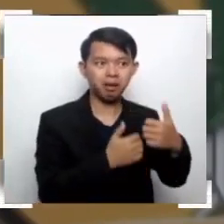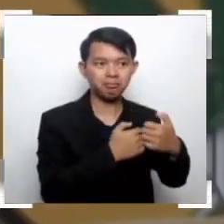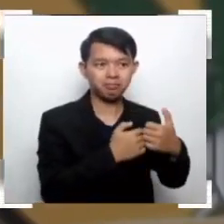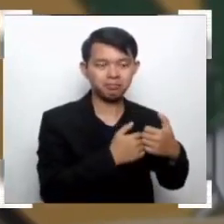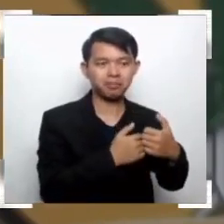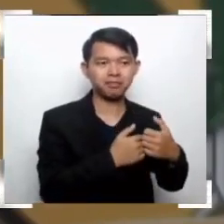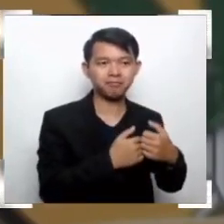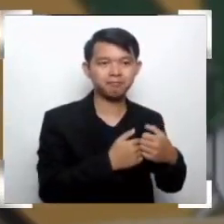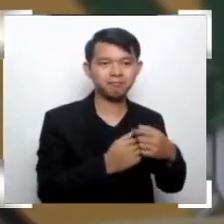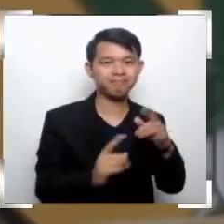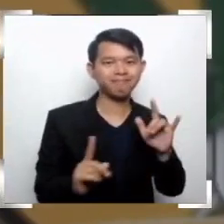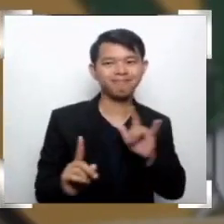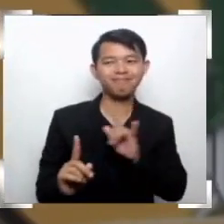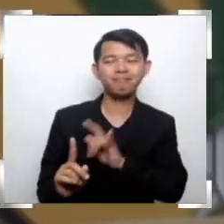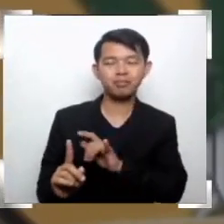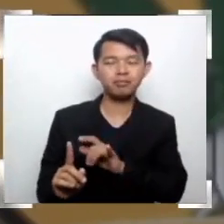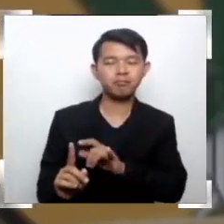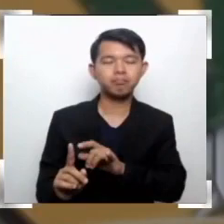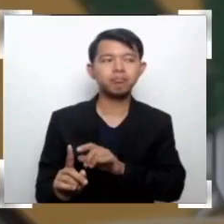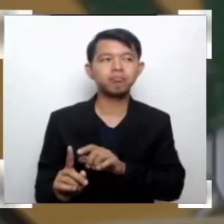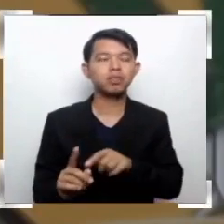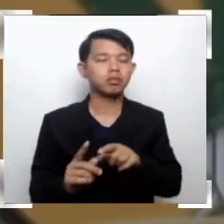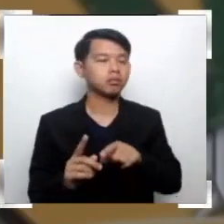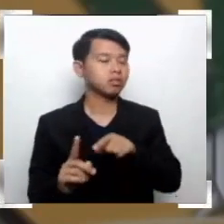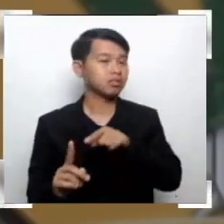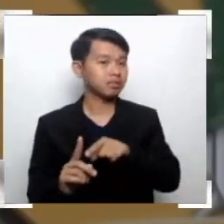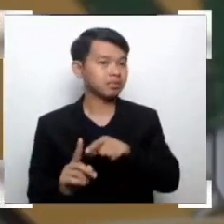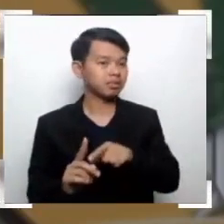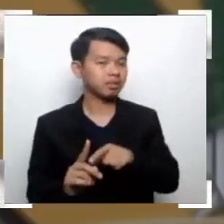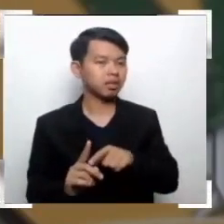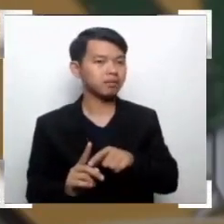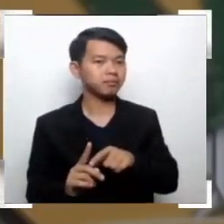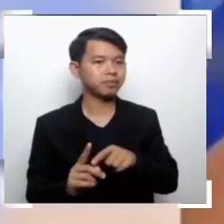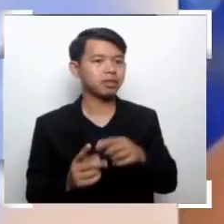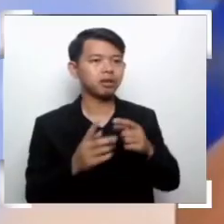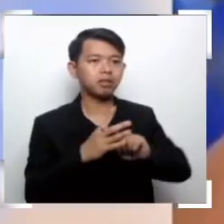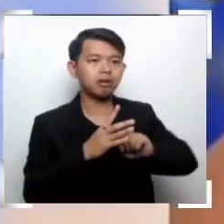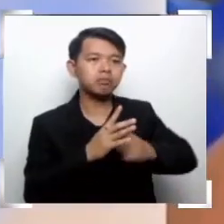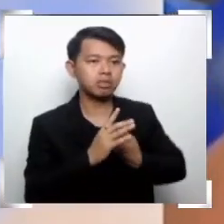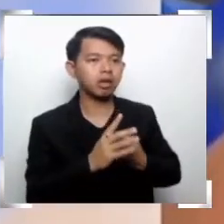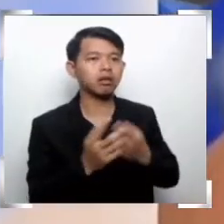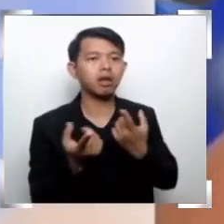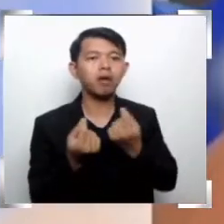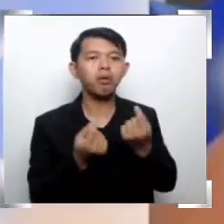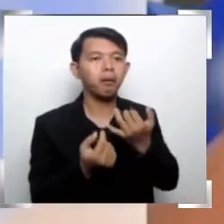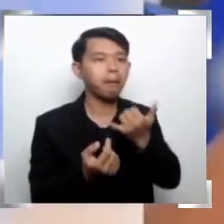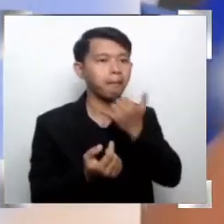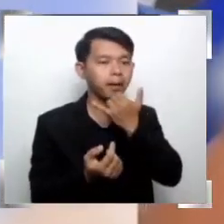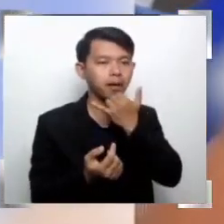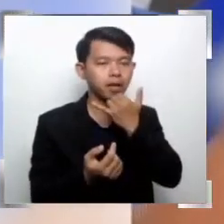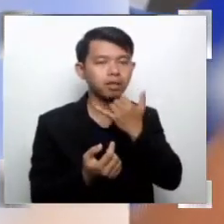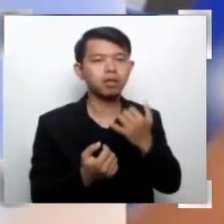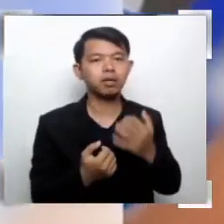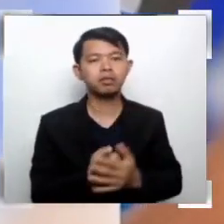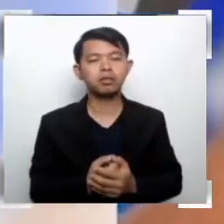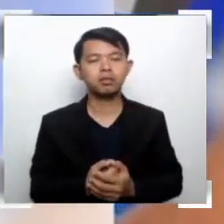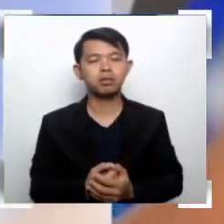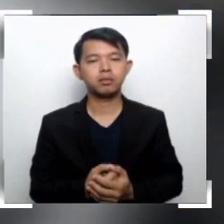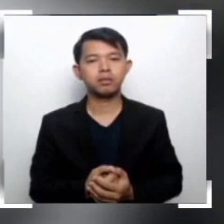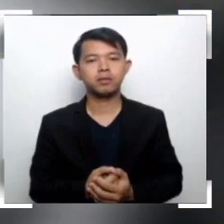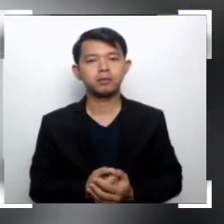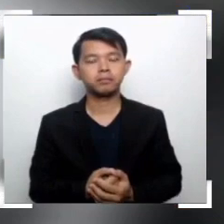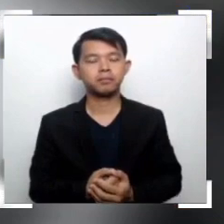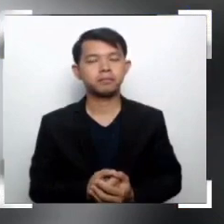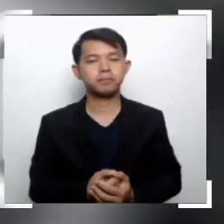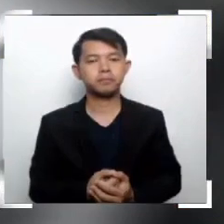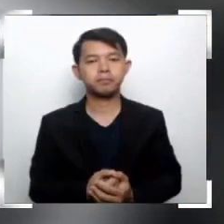Pilipinas, then they exploit yung vulnerabilities. Paniwala ng NBI, kahit biskwit at